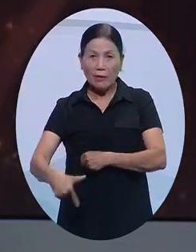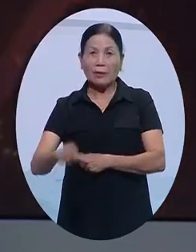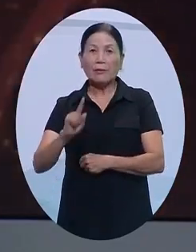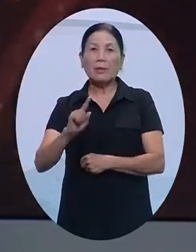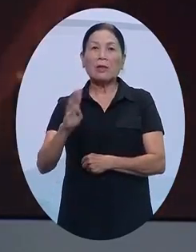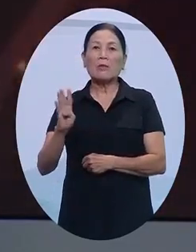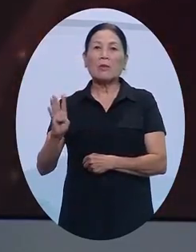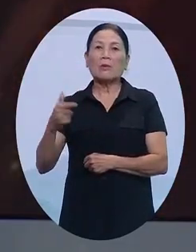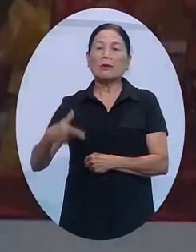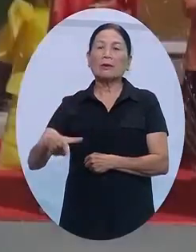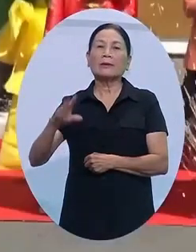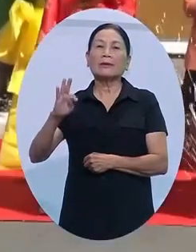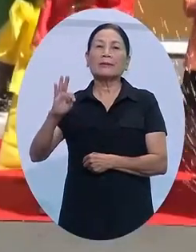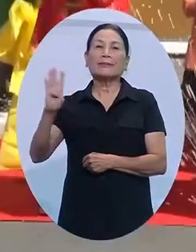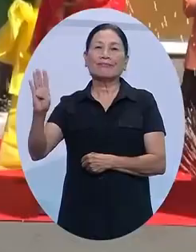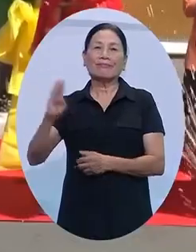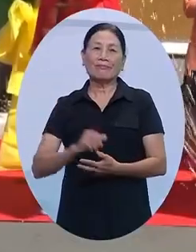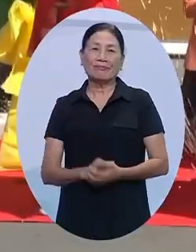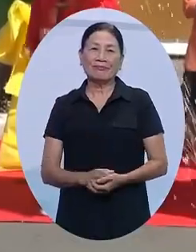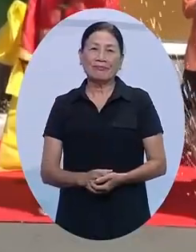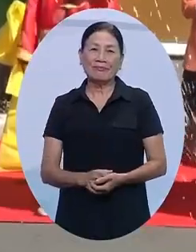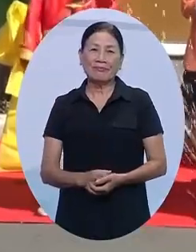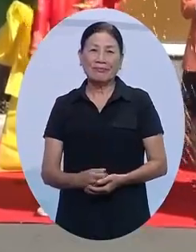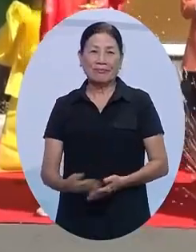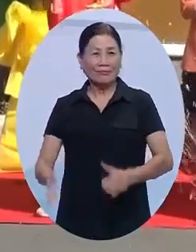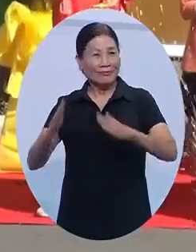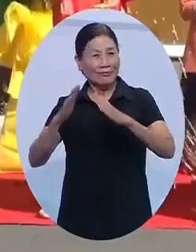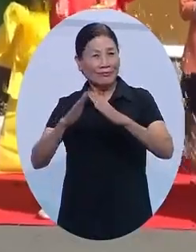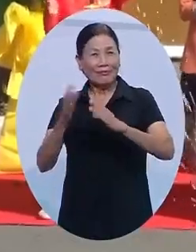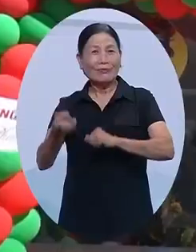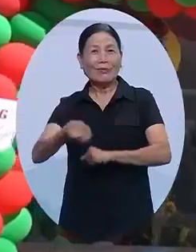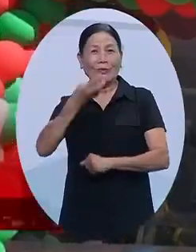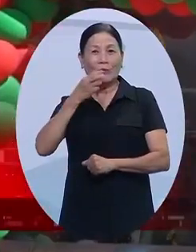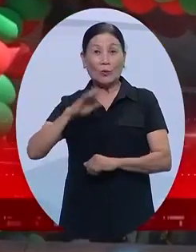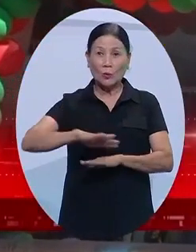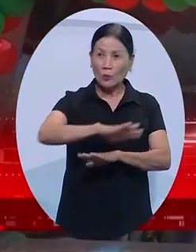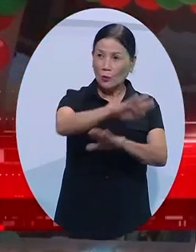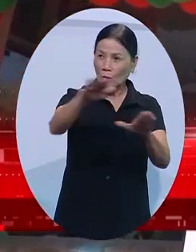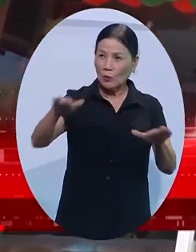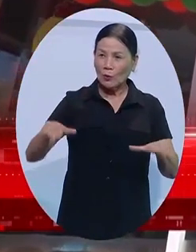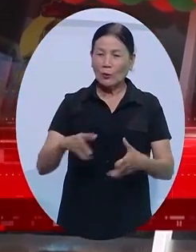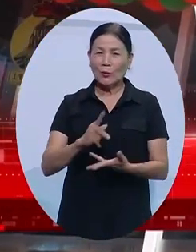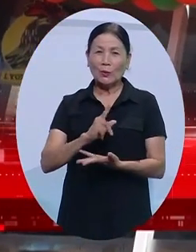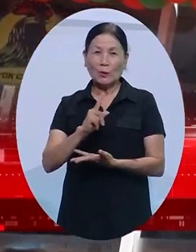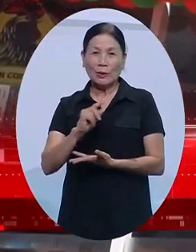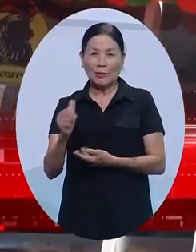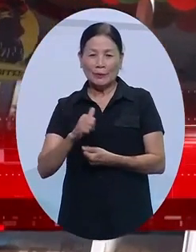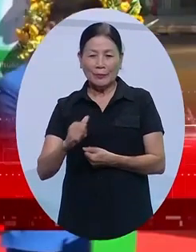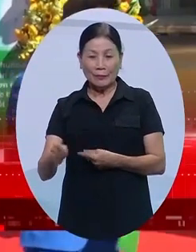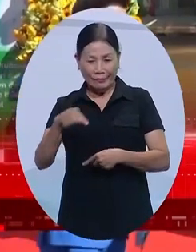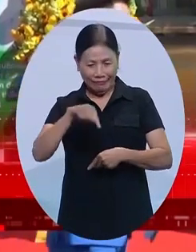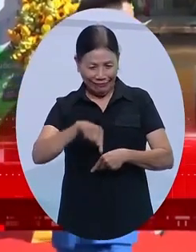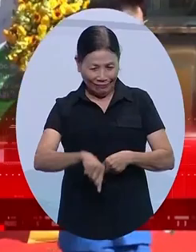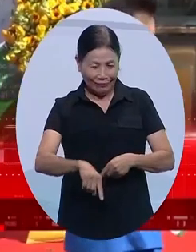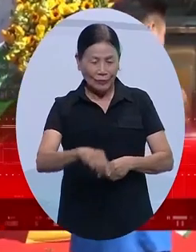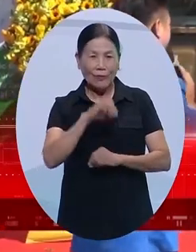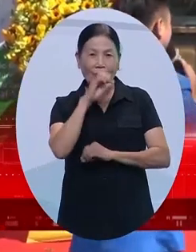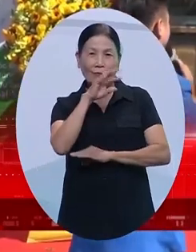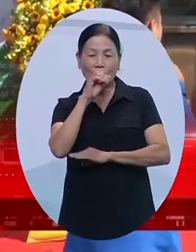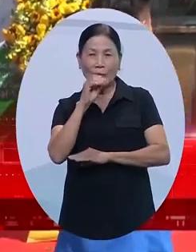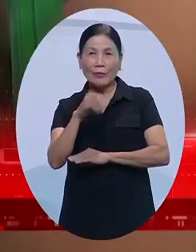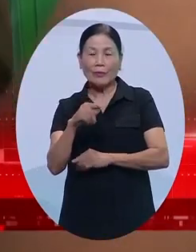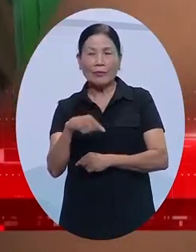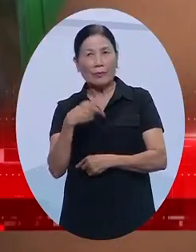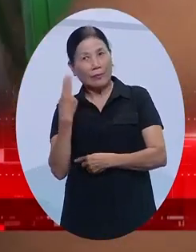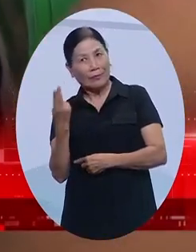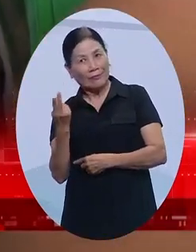Bình. Nhà thuốc được thiết kế hiện đại trong không gian 100m², có khu vực ngồi chờ tư vấn, không gian riêng để thưởng thức cà